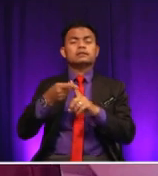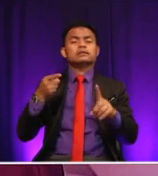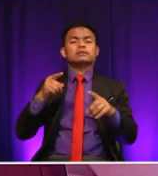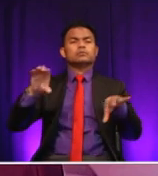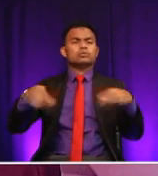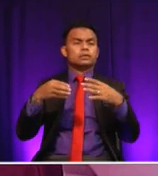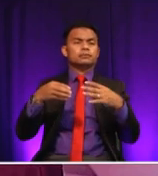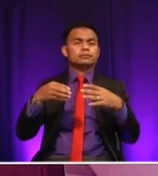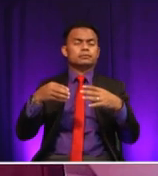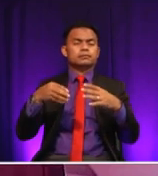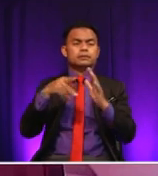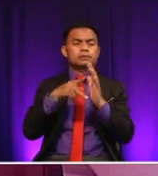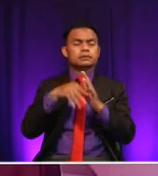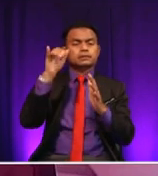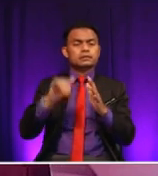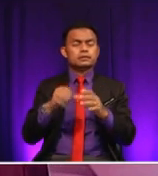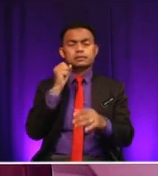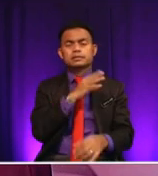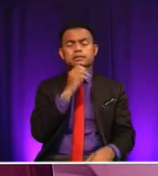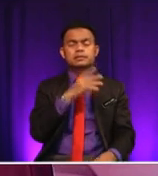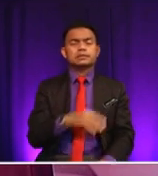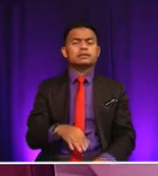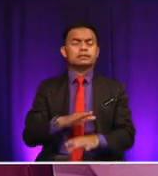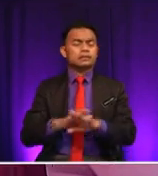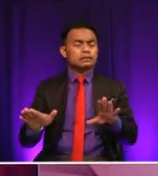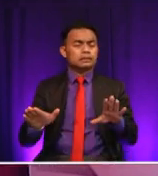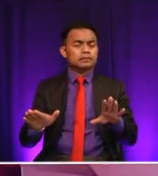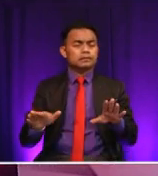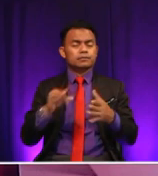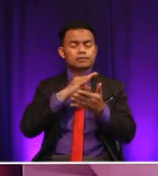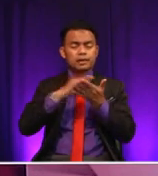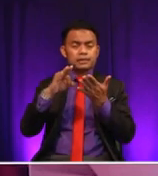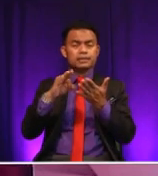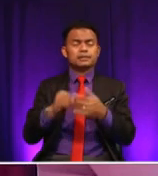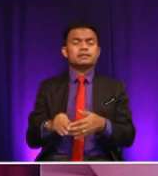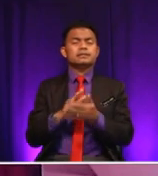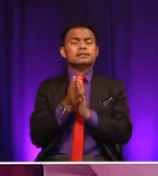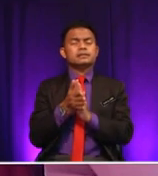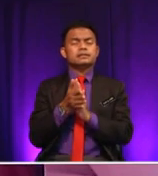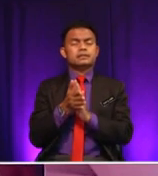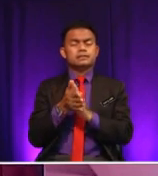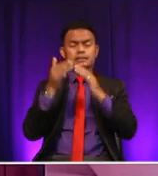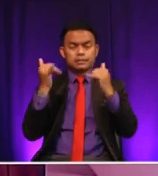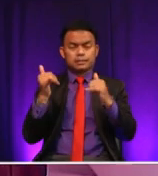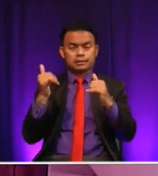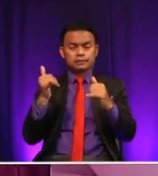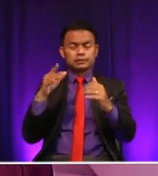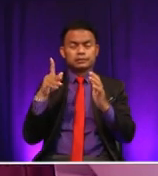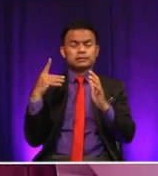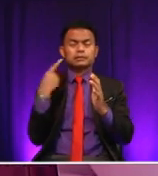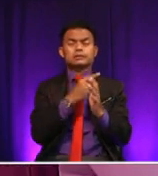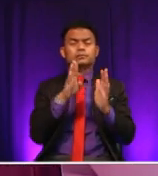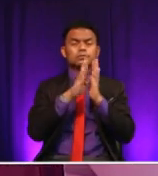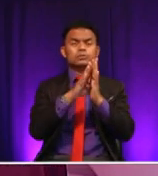yang sia-sia yang tidak mendatangkan faedah jadi dibuktikannya di sini pada rangka yang keempat jadi pada